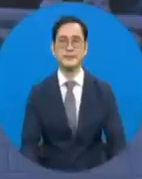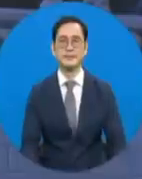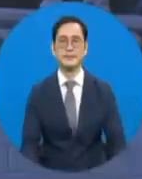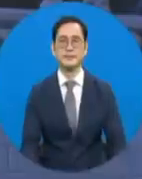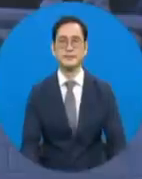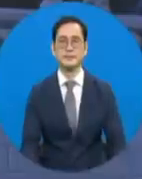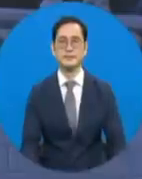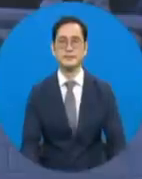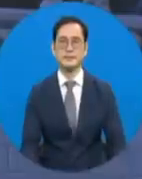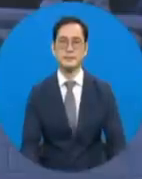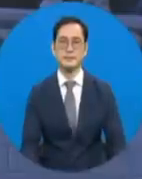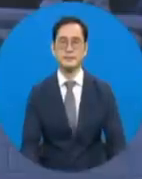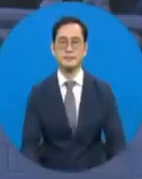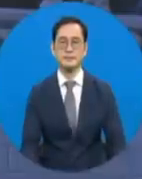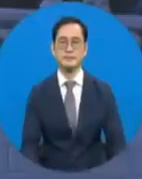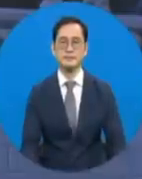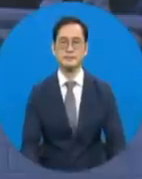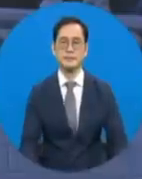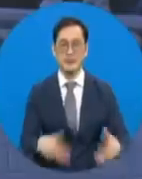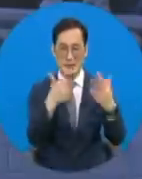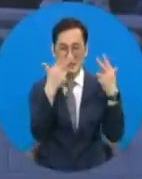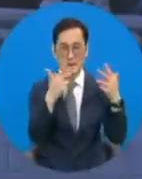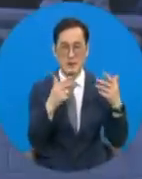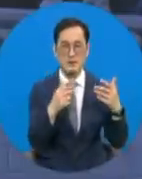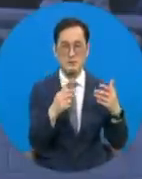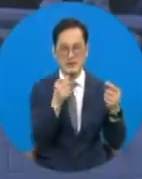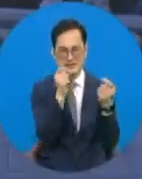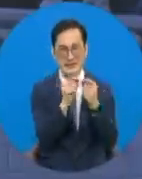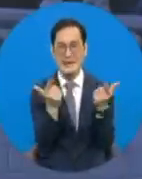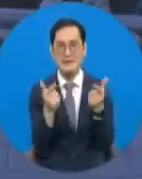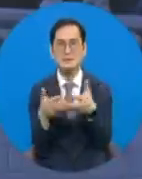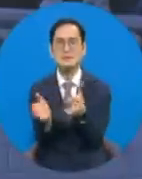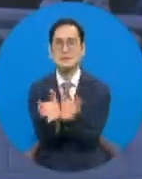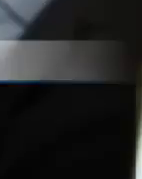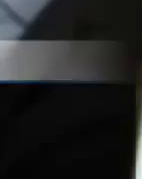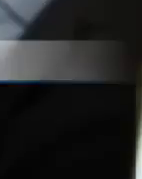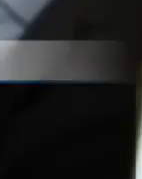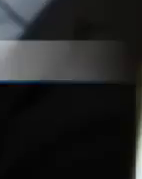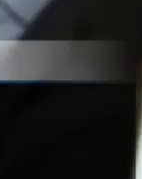친명계는 이런 입장인데요. 비명계는 어떨까요? 준비했습니다.